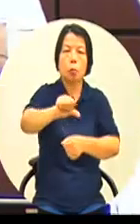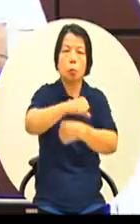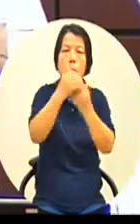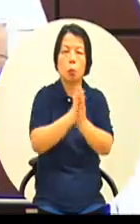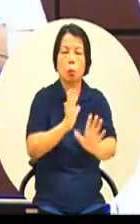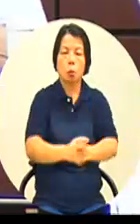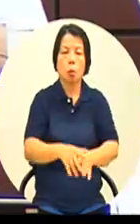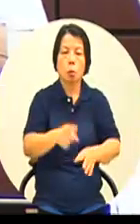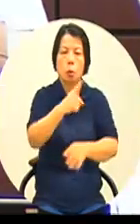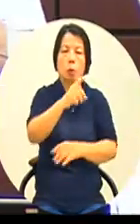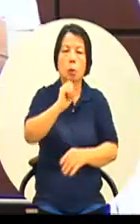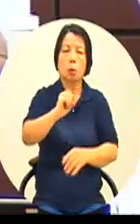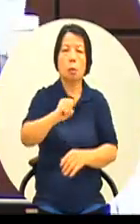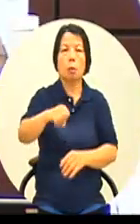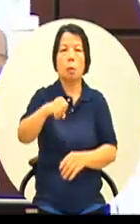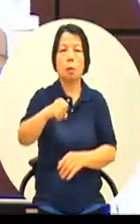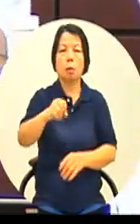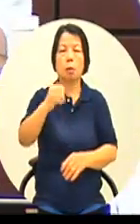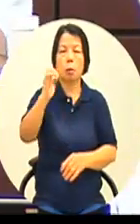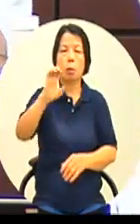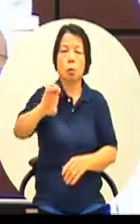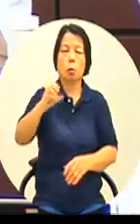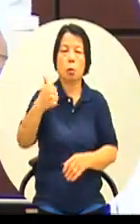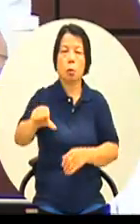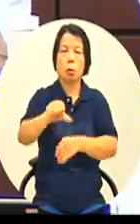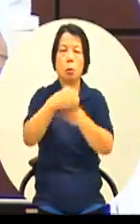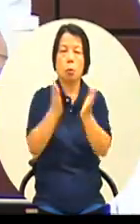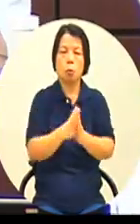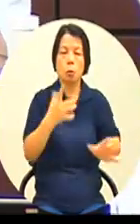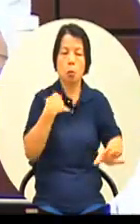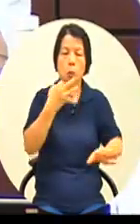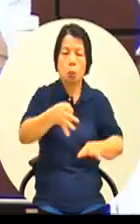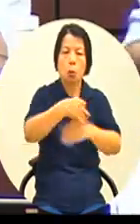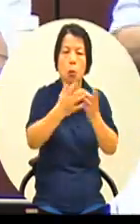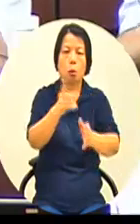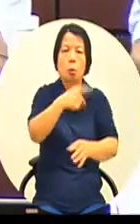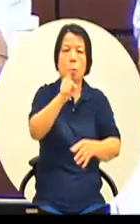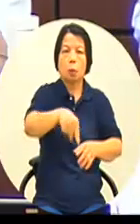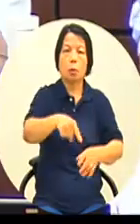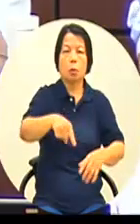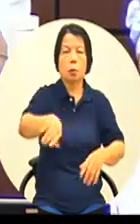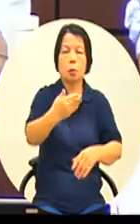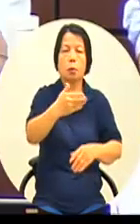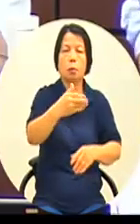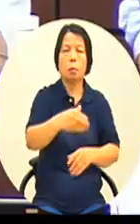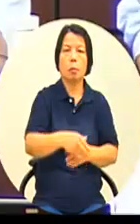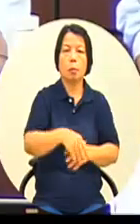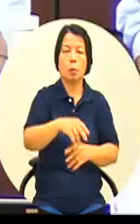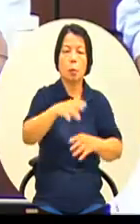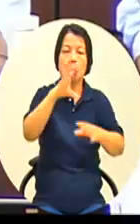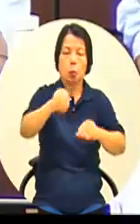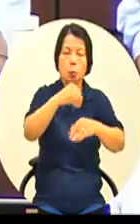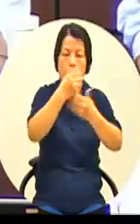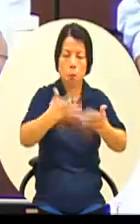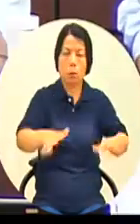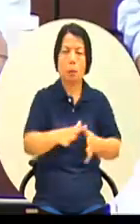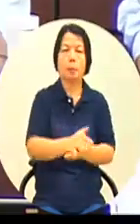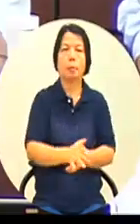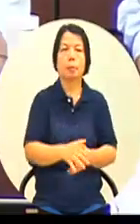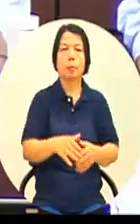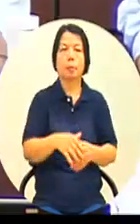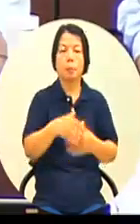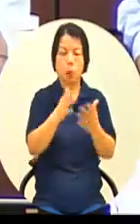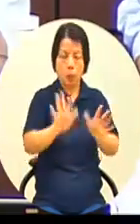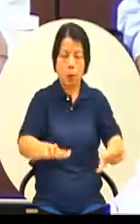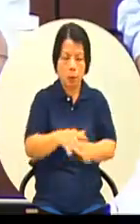是1095套的产品。那折合台币是有1971万这样的效益。所以我想这些呢都是非常好